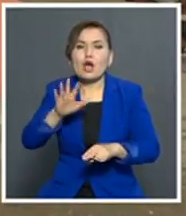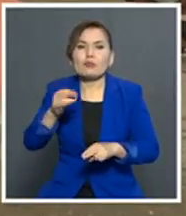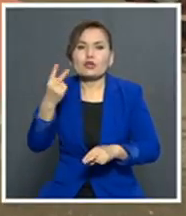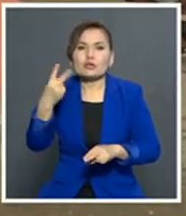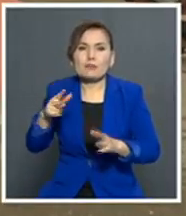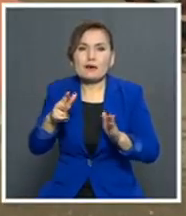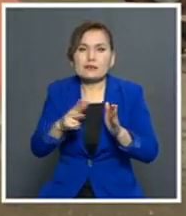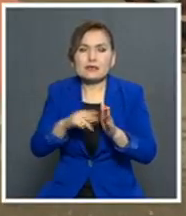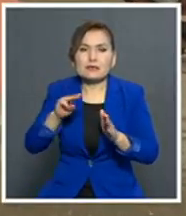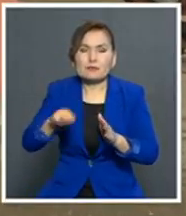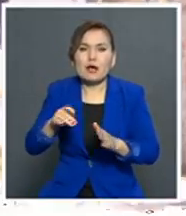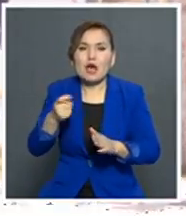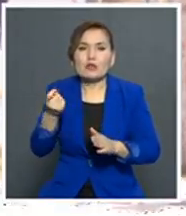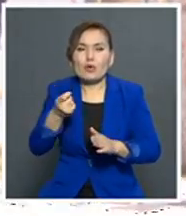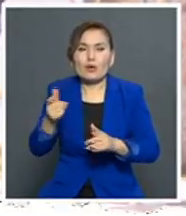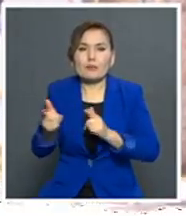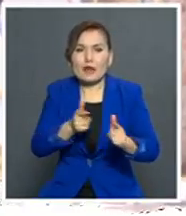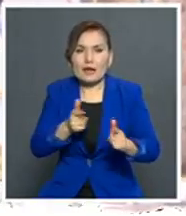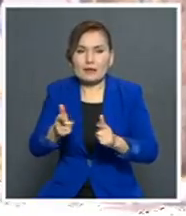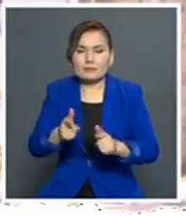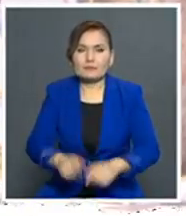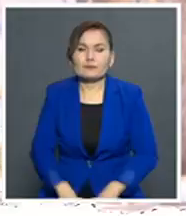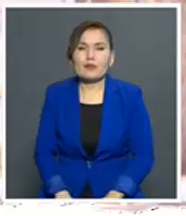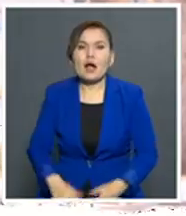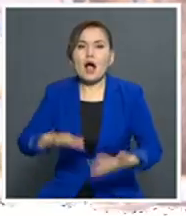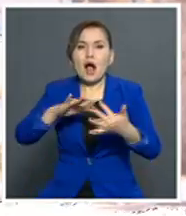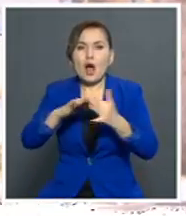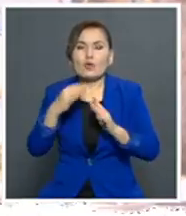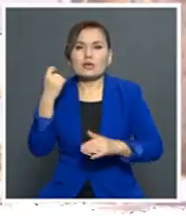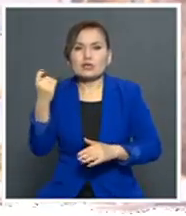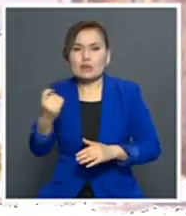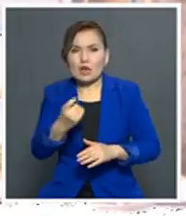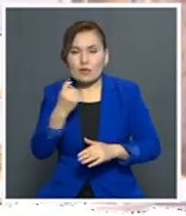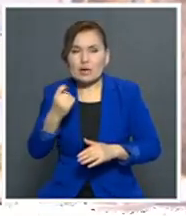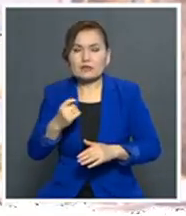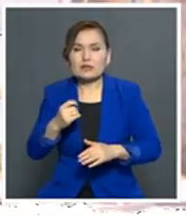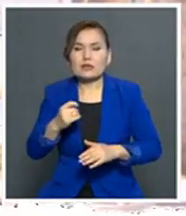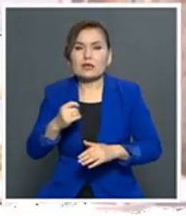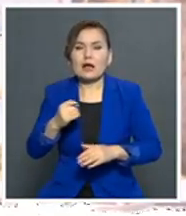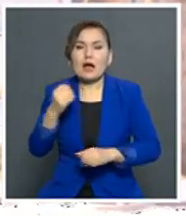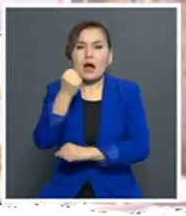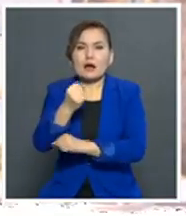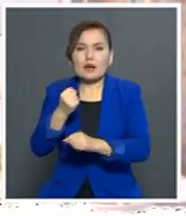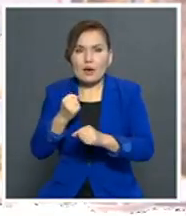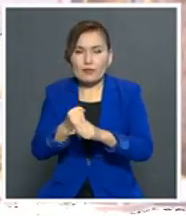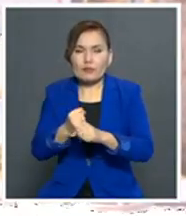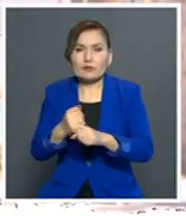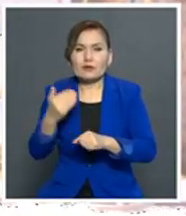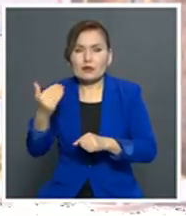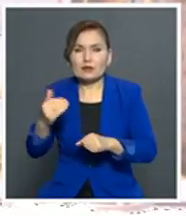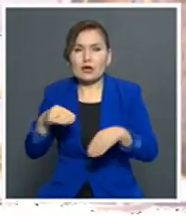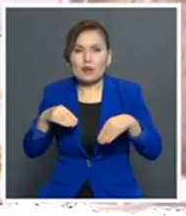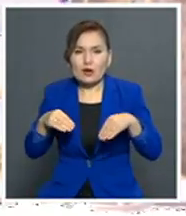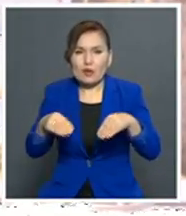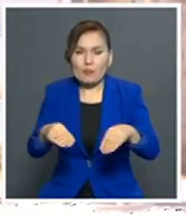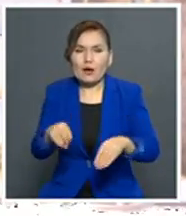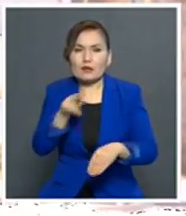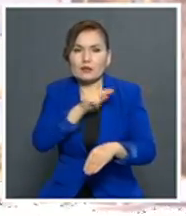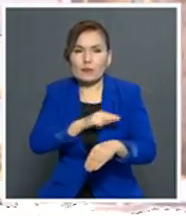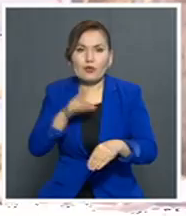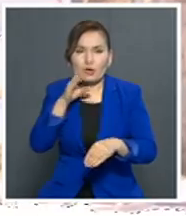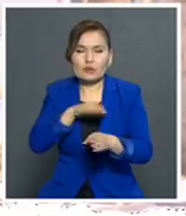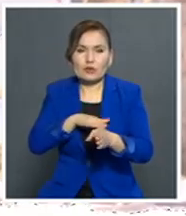мың тонна тұқым дайындалған. Біздің ауыл шаруашылық құрылымдары егістіктерді биыл ойдағыдай өткізеді деп